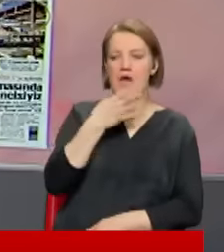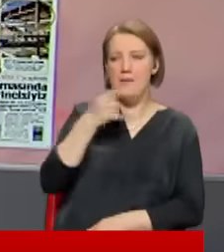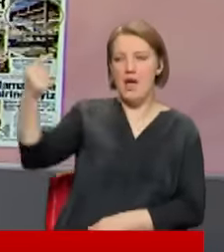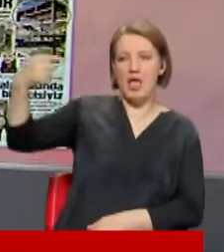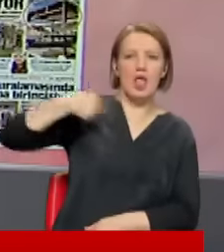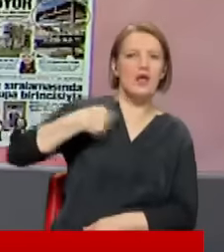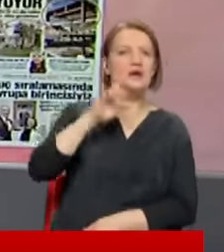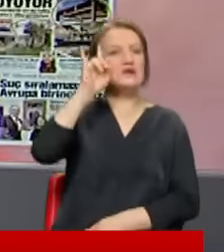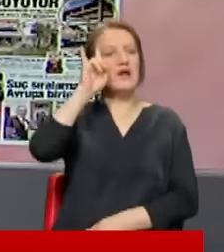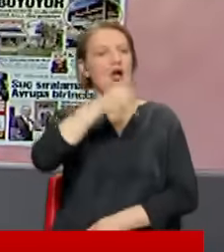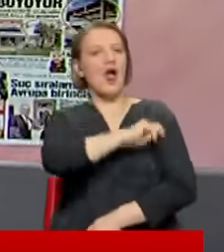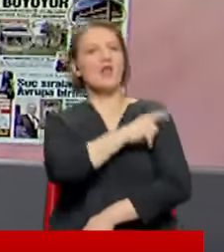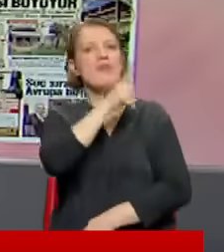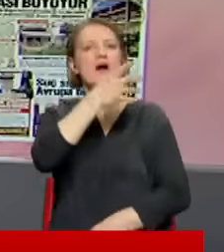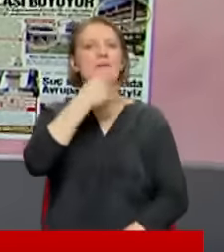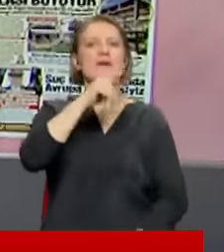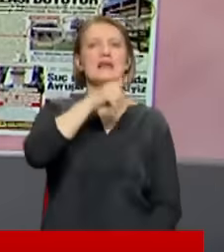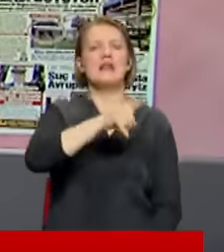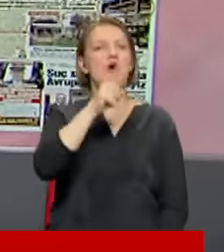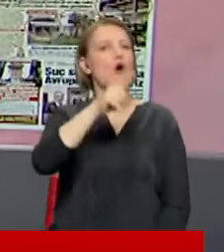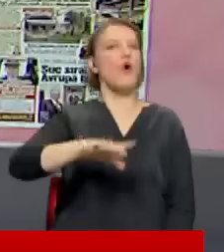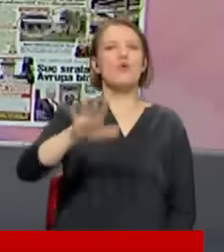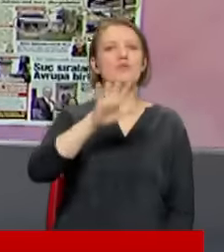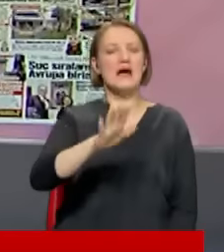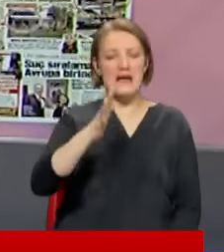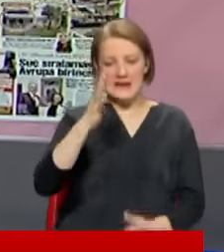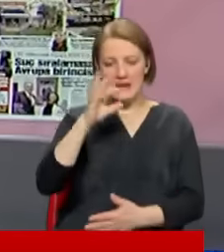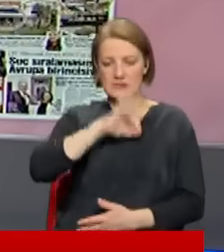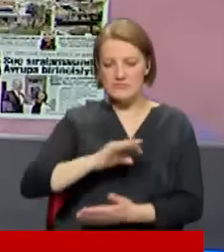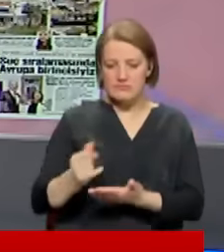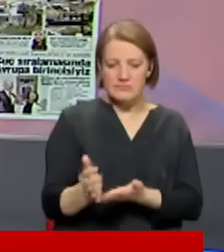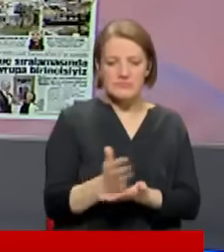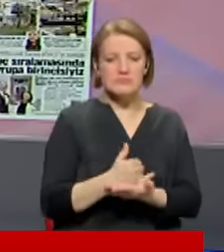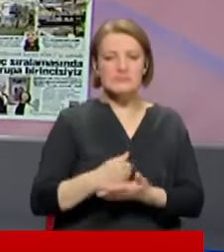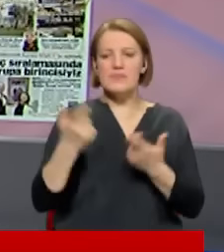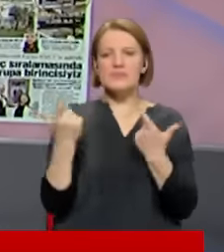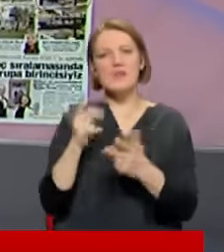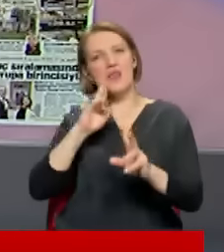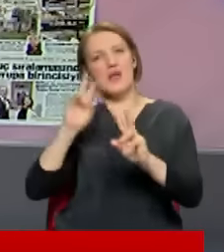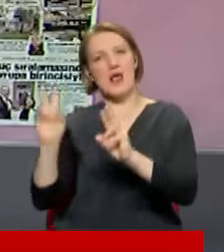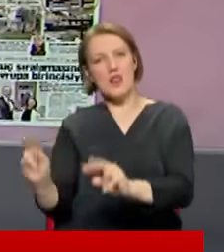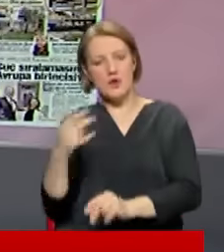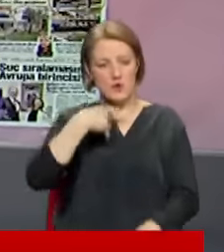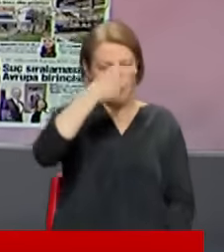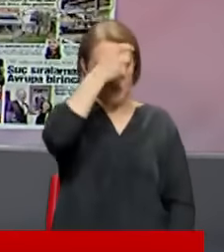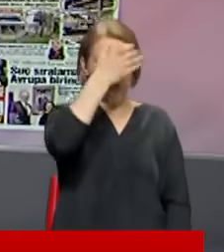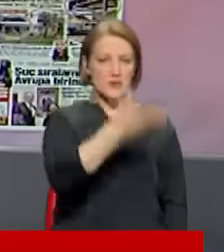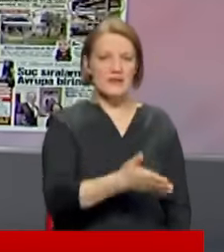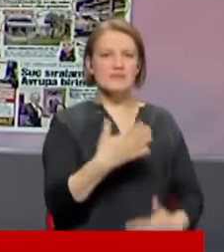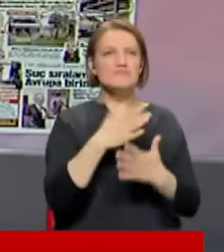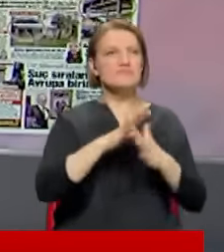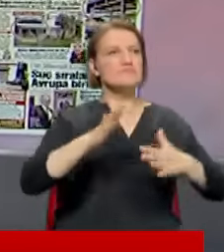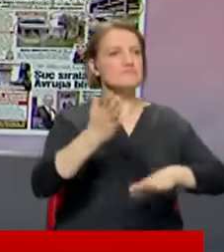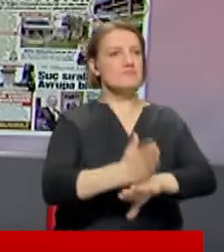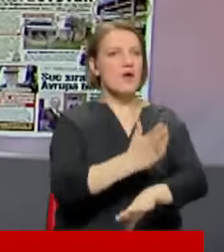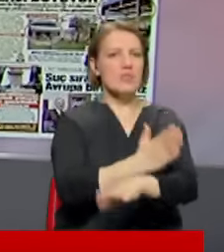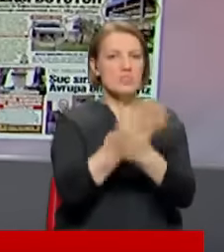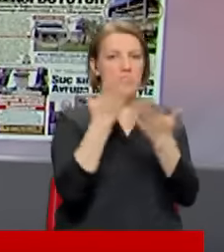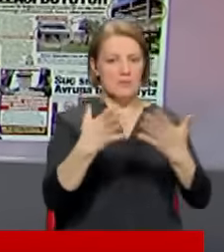mesela. Almanya'nın emeklileri, onlar kazancıyla nerede kalıyor? Kendi ülkemizde, cennet gibi